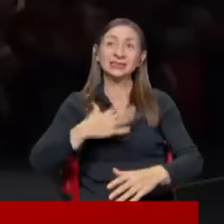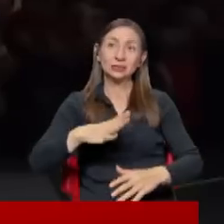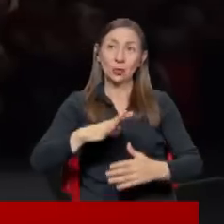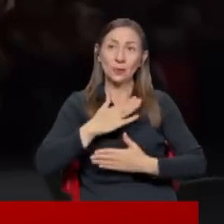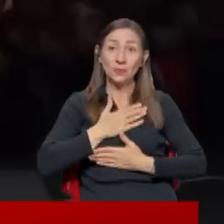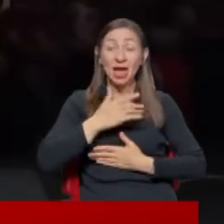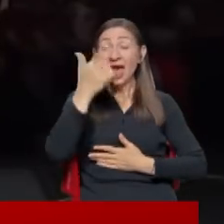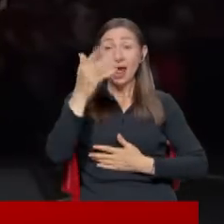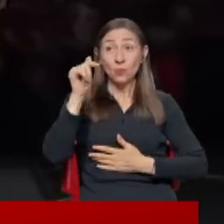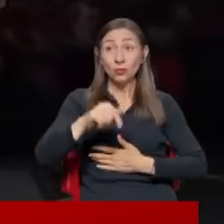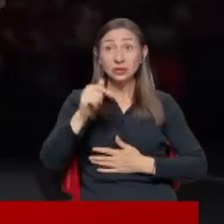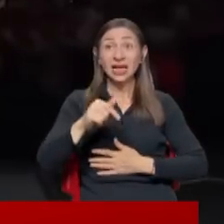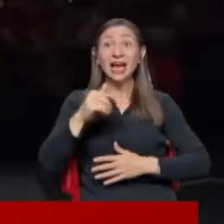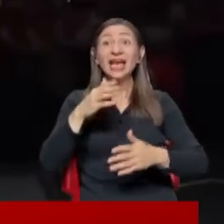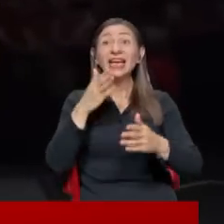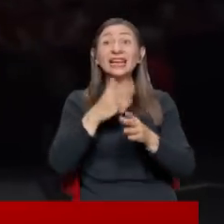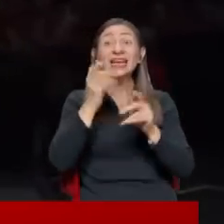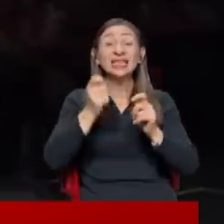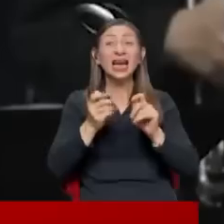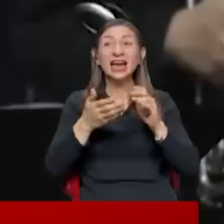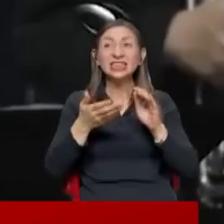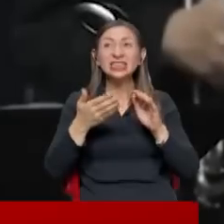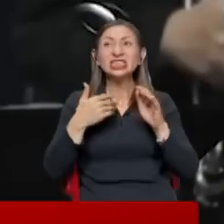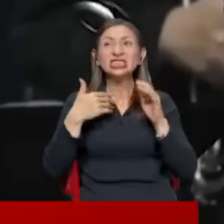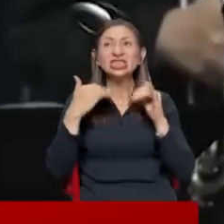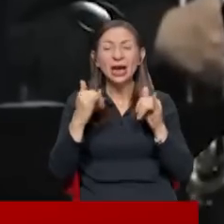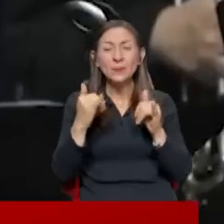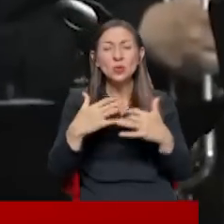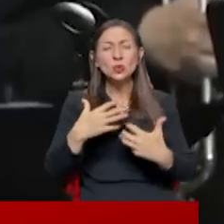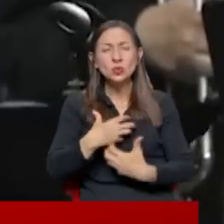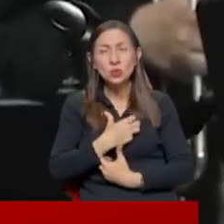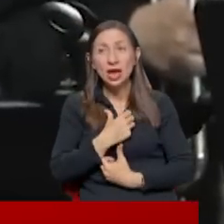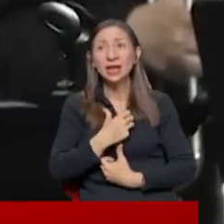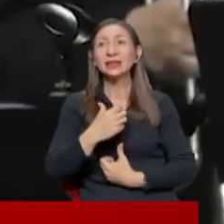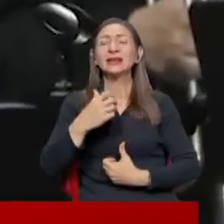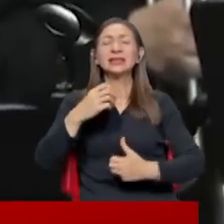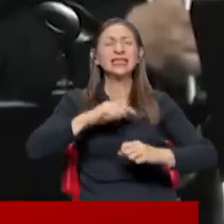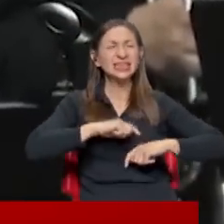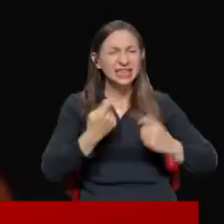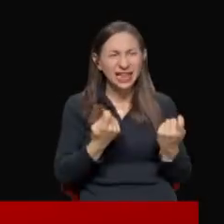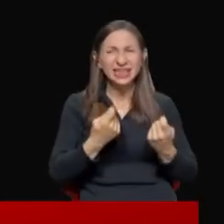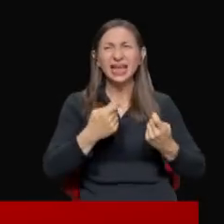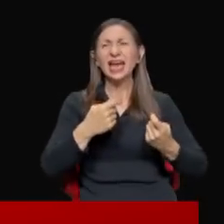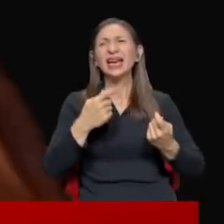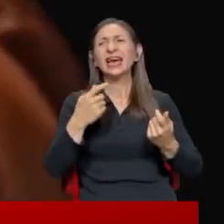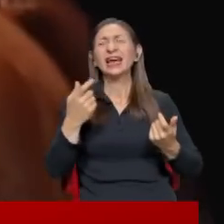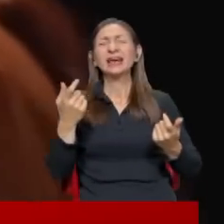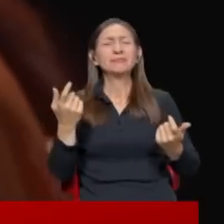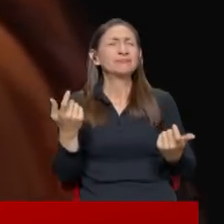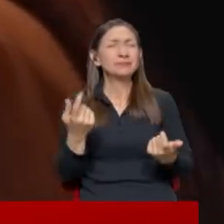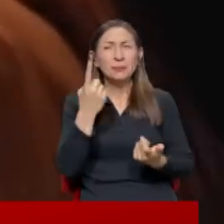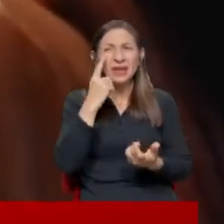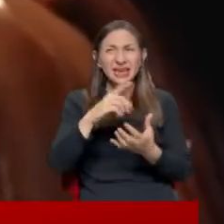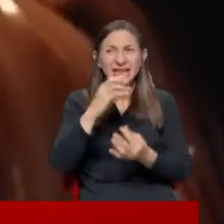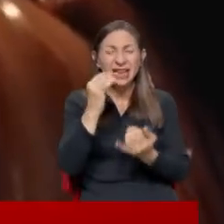istiyorum. Eğer burada maksadını aşan şakamdan incinen, üzülen, kalbi kırılan